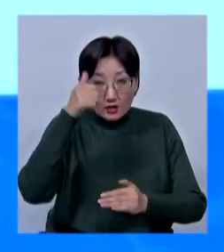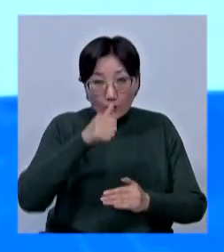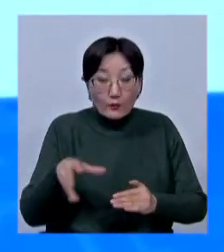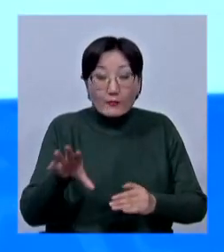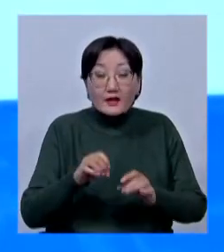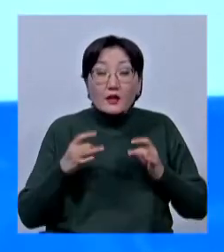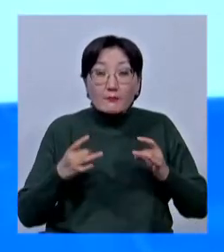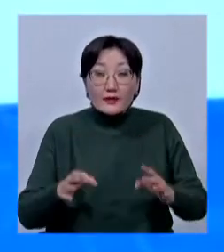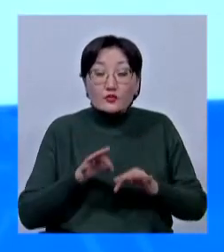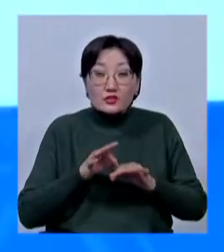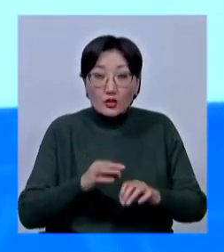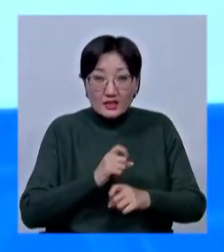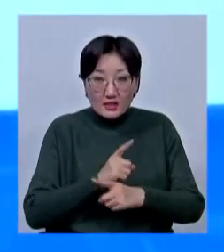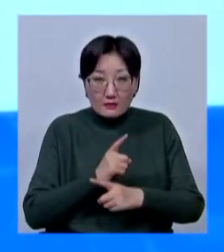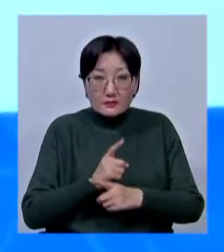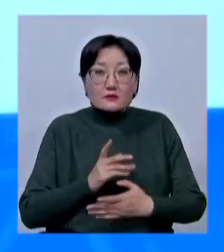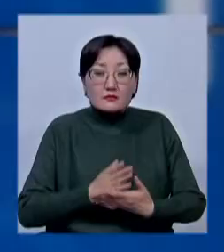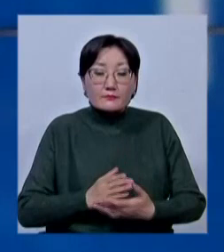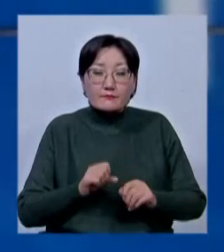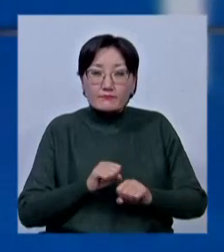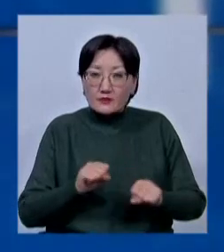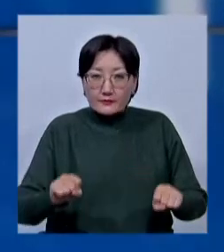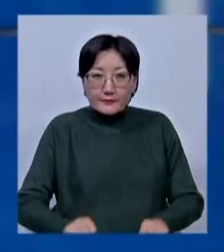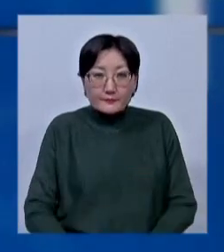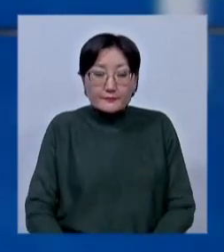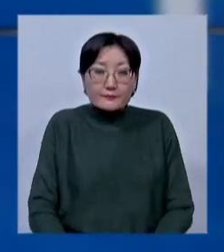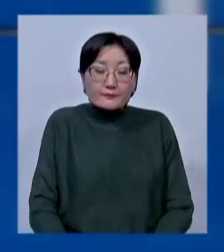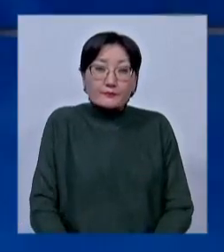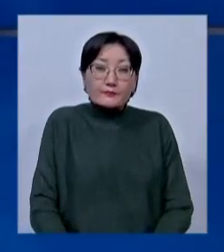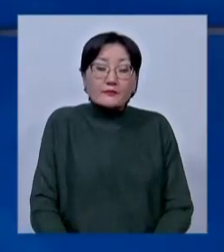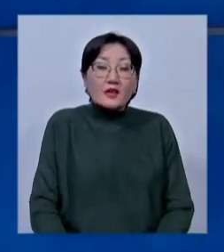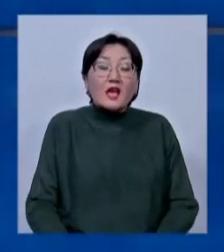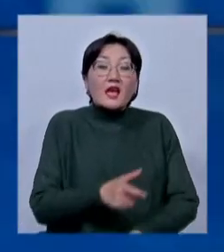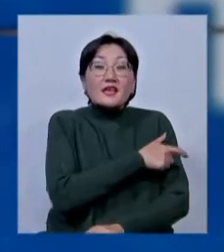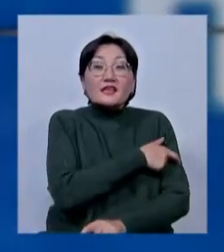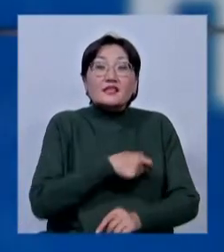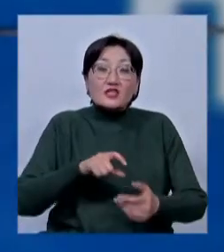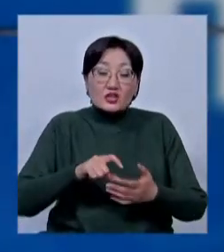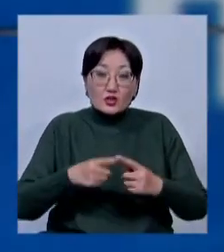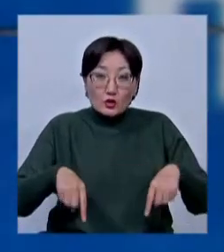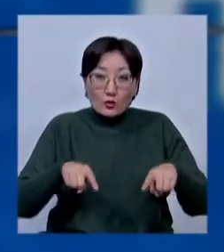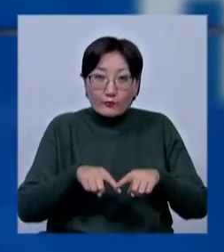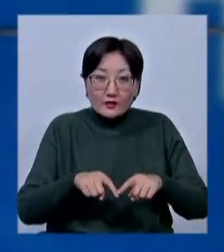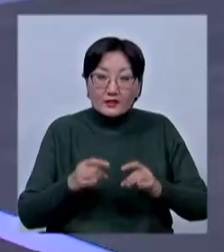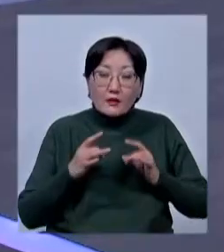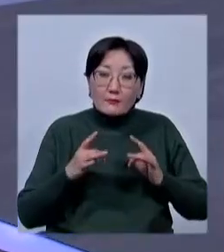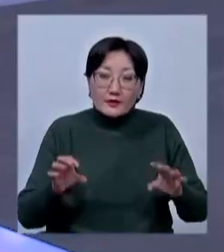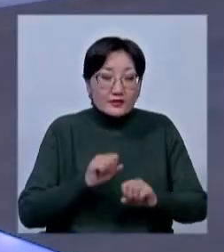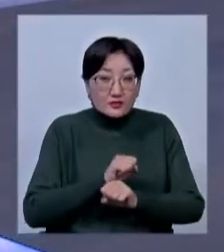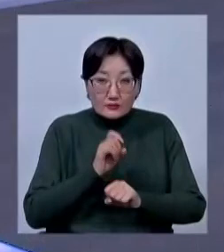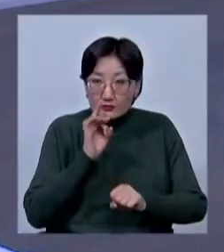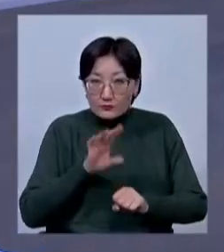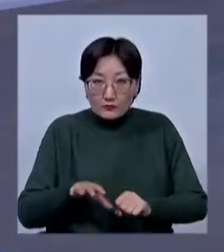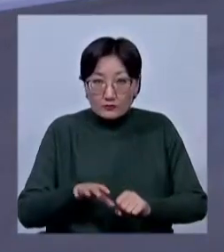мерекелерді өткізуге тыйым салынады деген. Яғни кезекші топтардың өзінде де болмайды? Жоқ, кезекші топтардың, өйткені